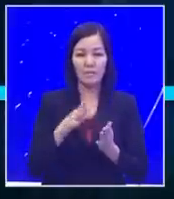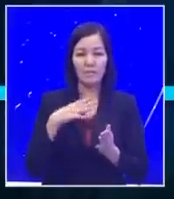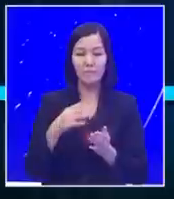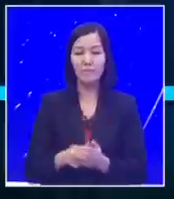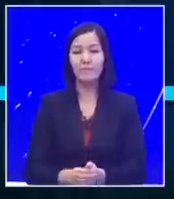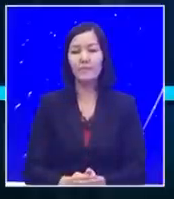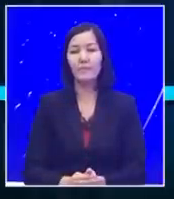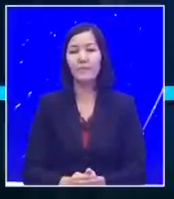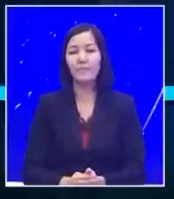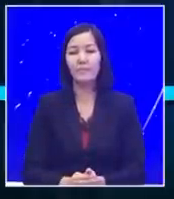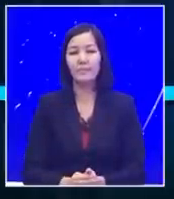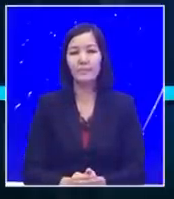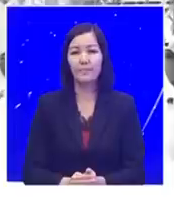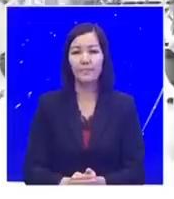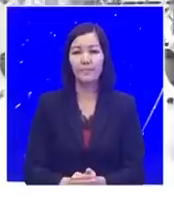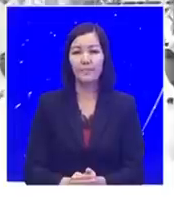саламат болсын.